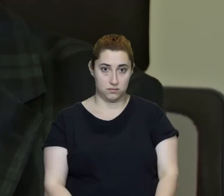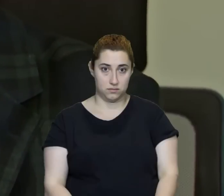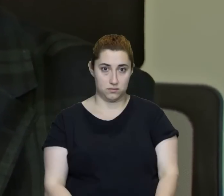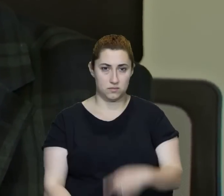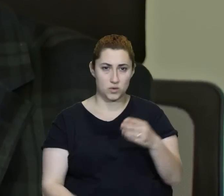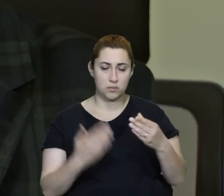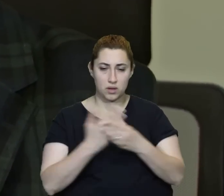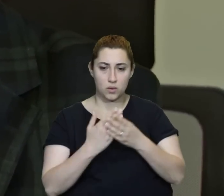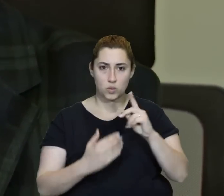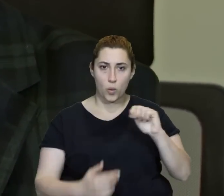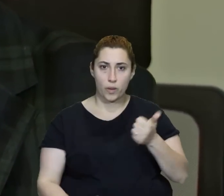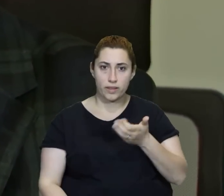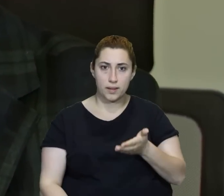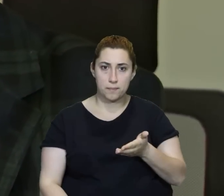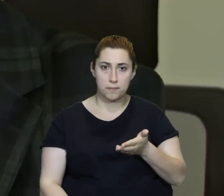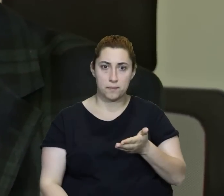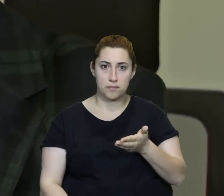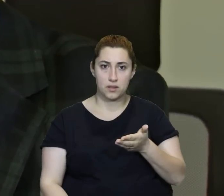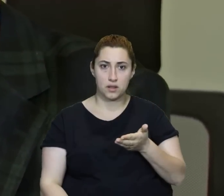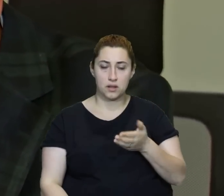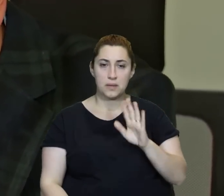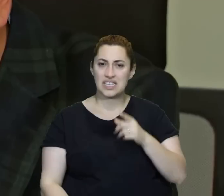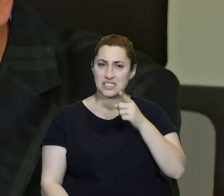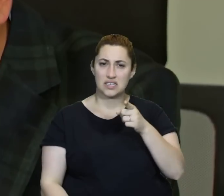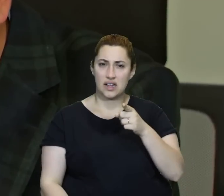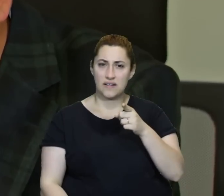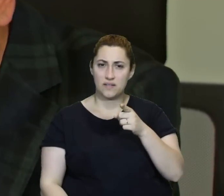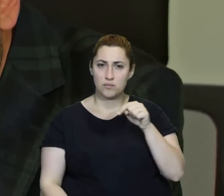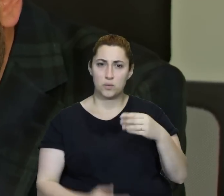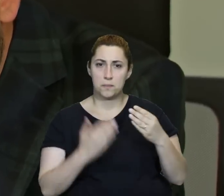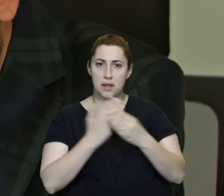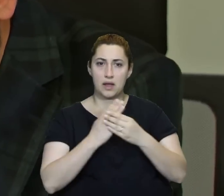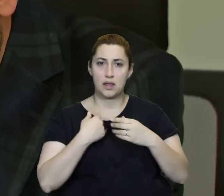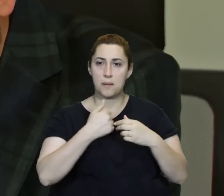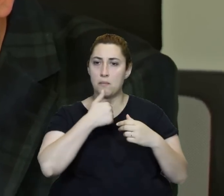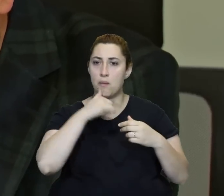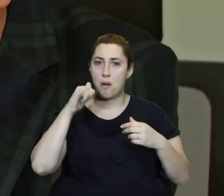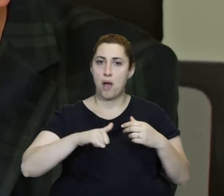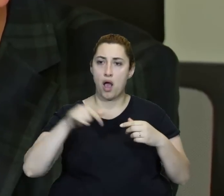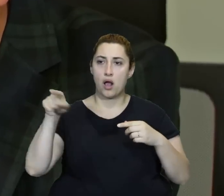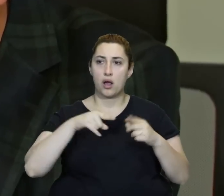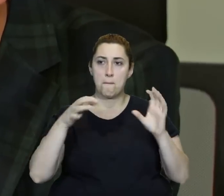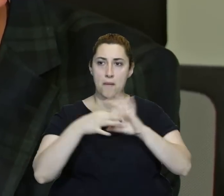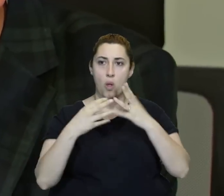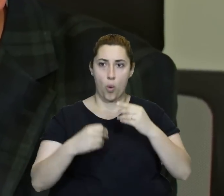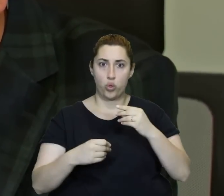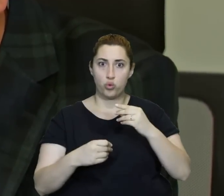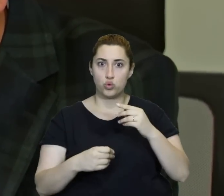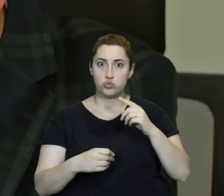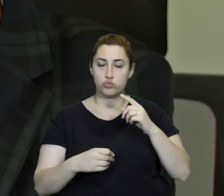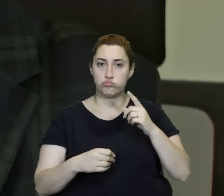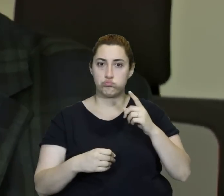Bu belgeler çok önemli. Peki sen bu belgelerin babamla ilgili olduğunu kanıtlayabilecek misin?